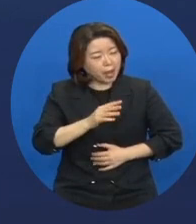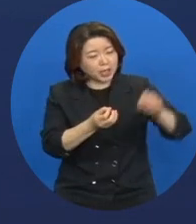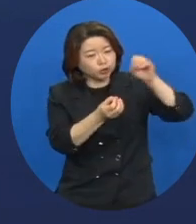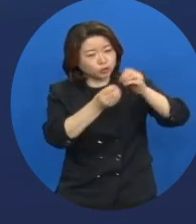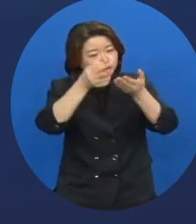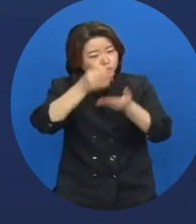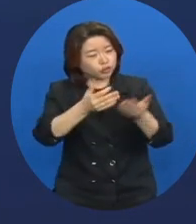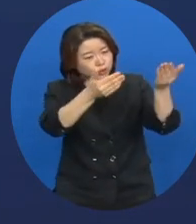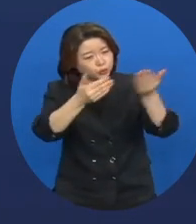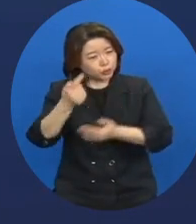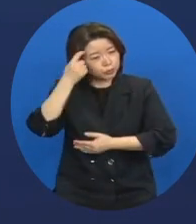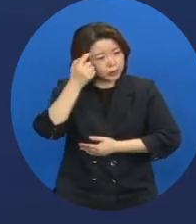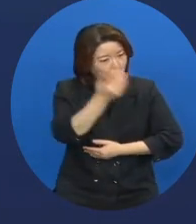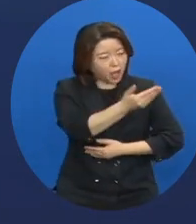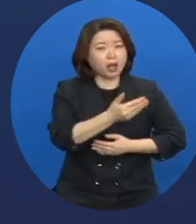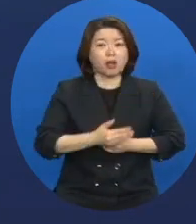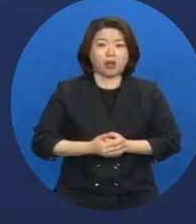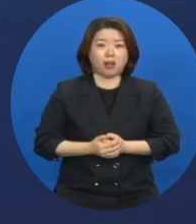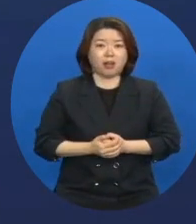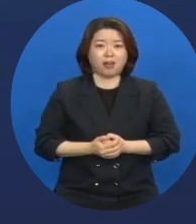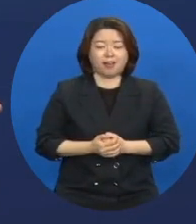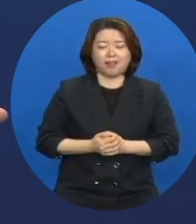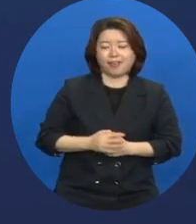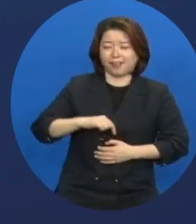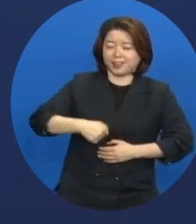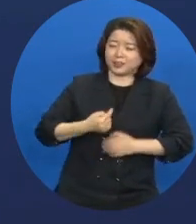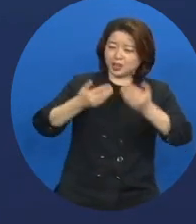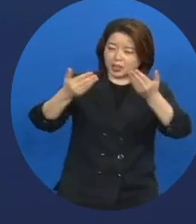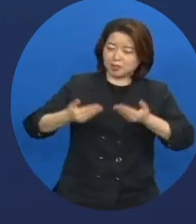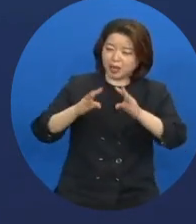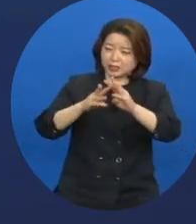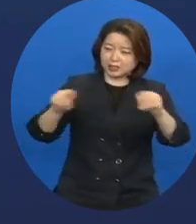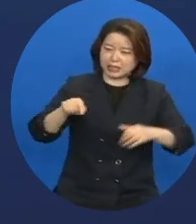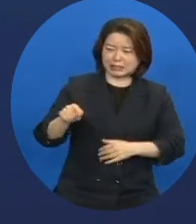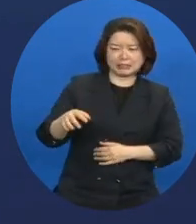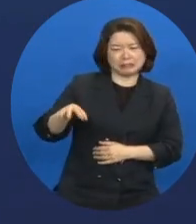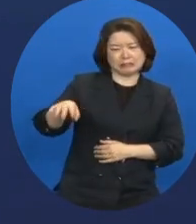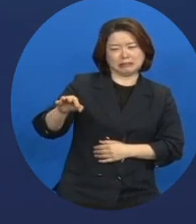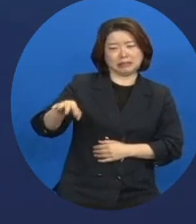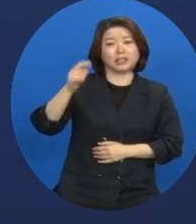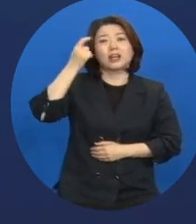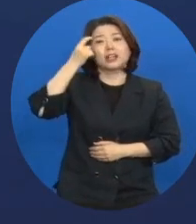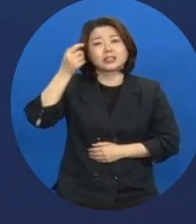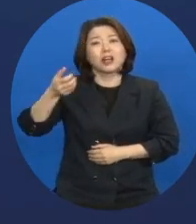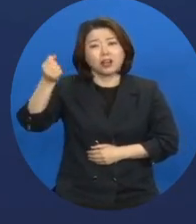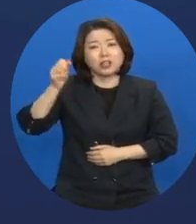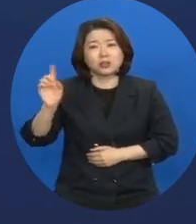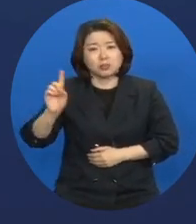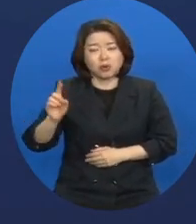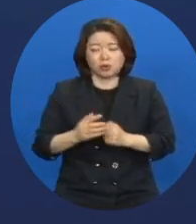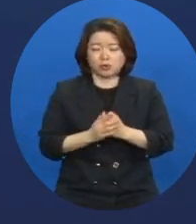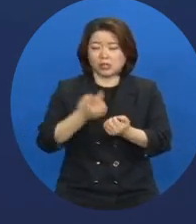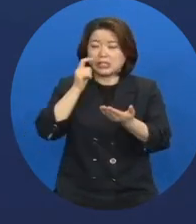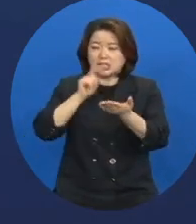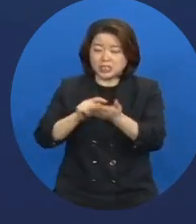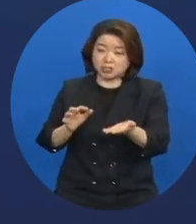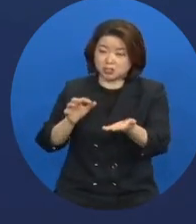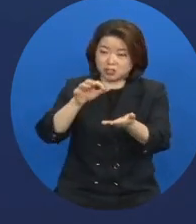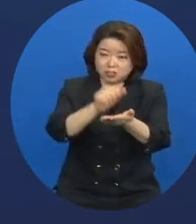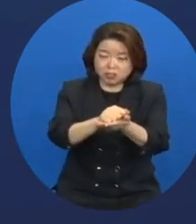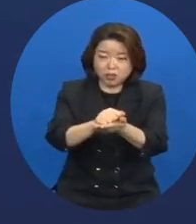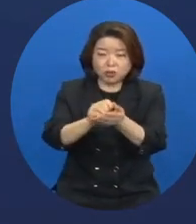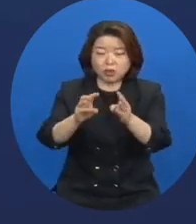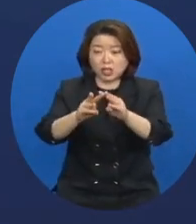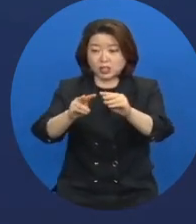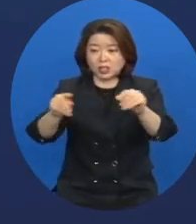하십니까? 그들이 자기들이 받은 땅이 작다고 여긴 것은 그들이 쉽게 들어가서 차지할 땅이